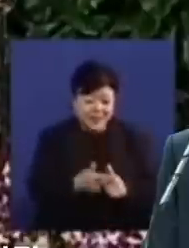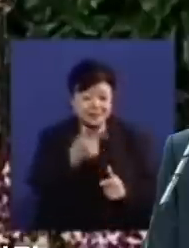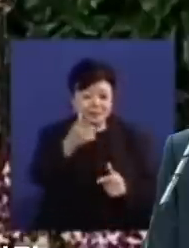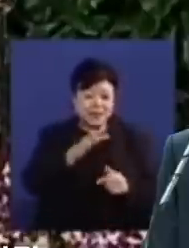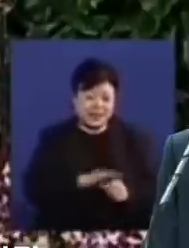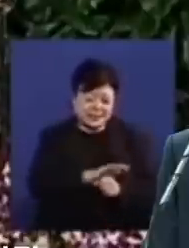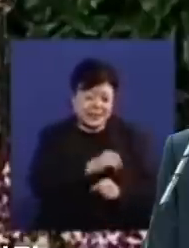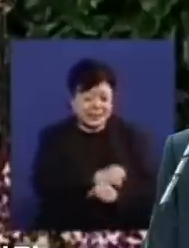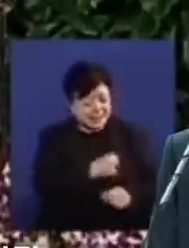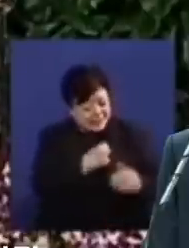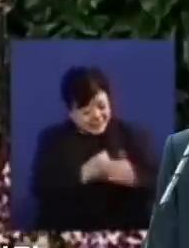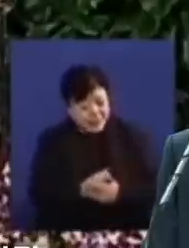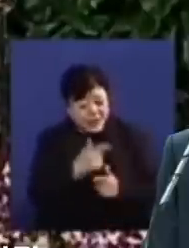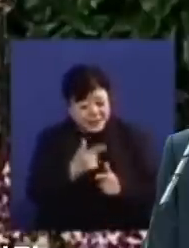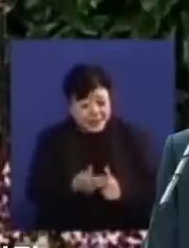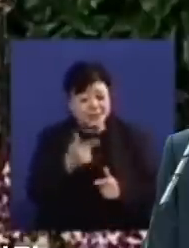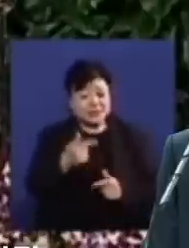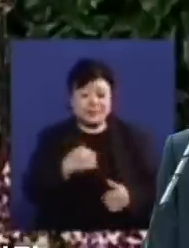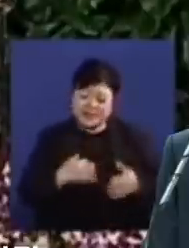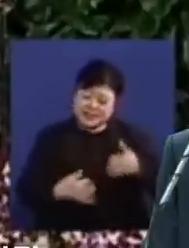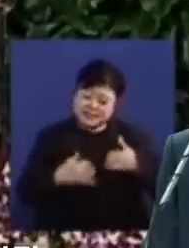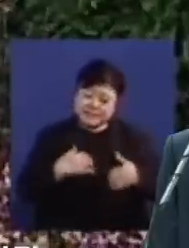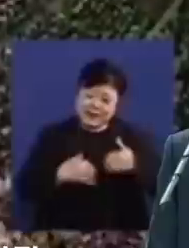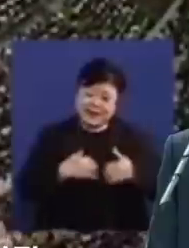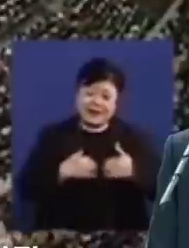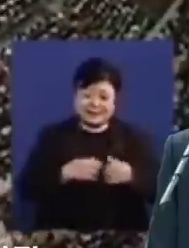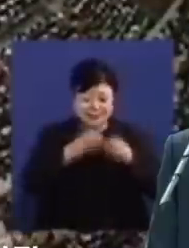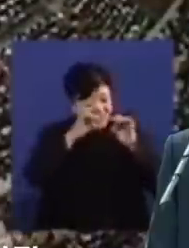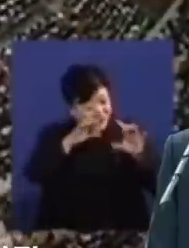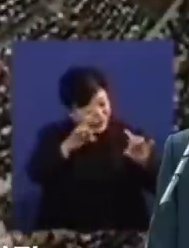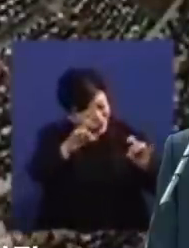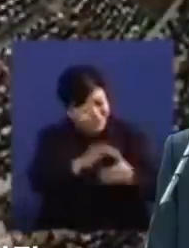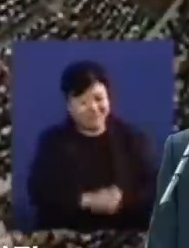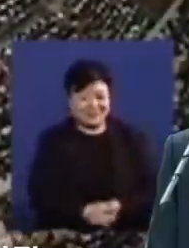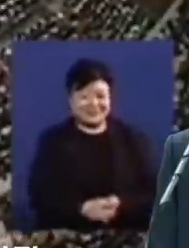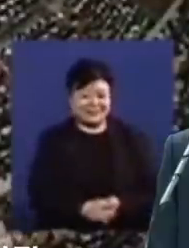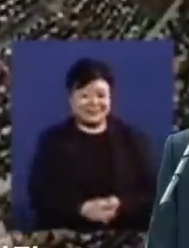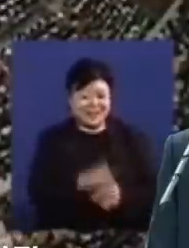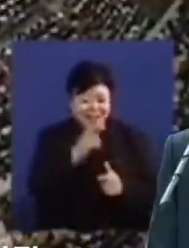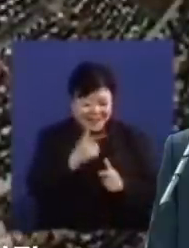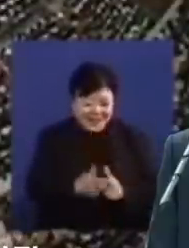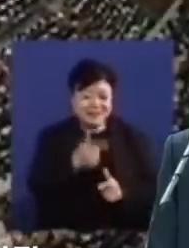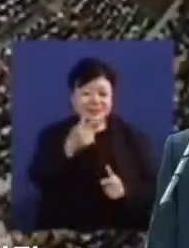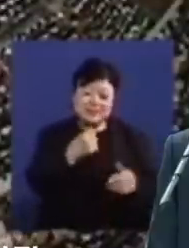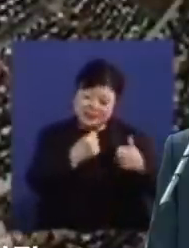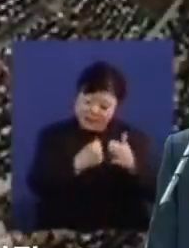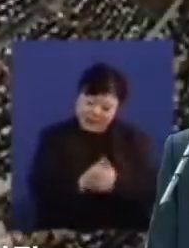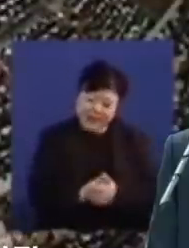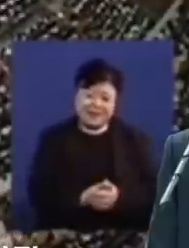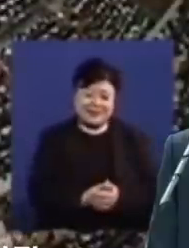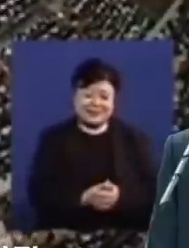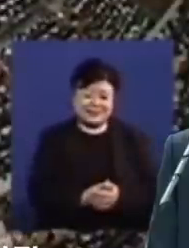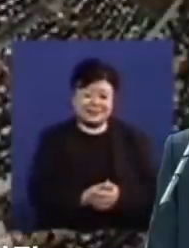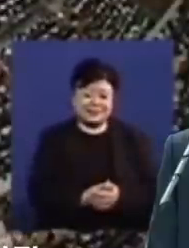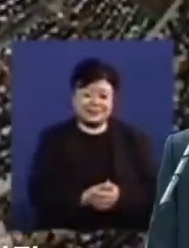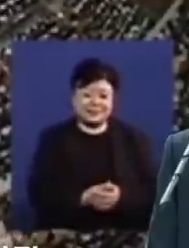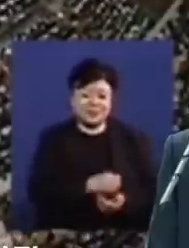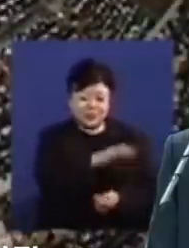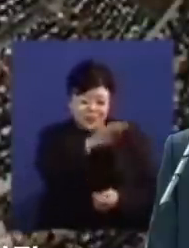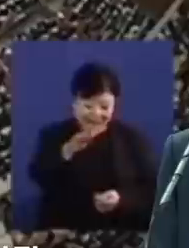나를 사랑하시기 때문에 예수님이 기뻐하시는 전도하고, 예수님 때문에